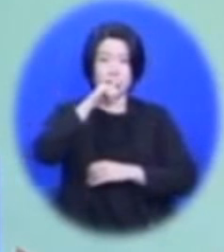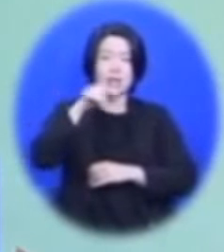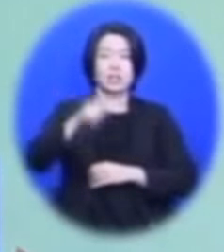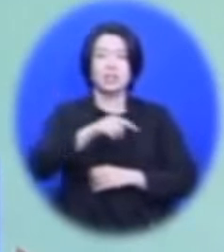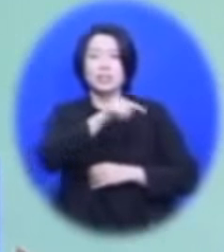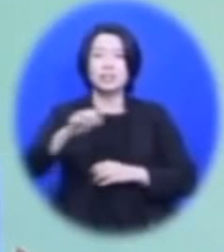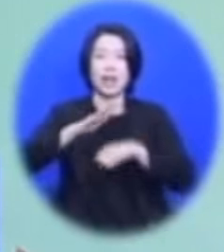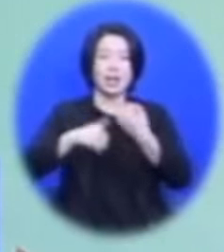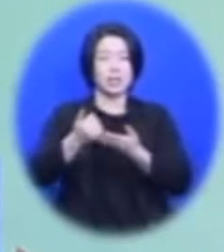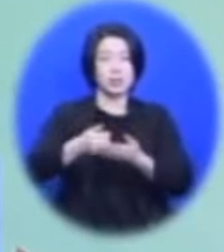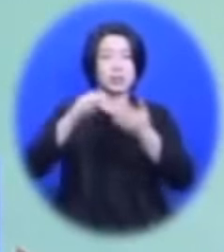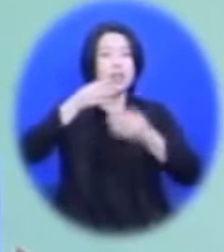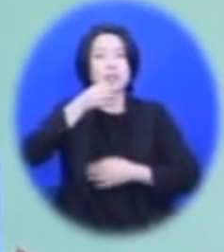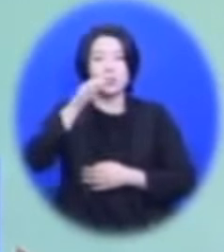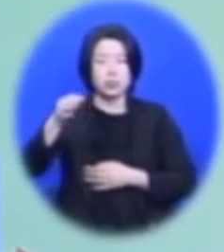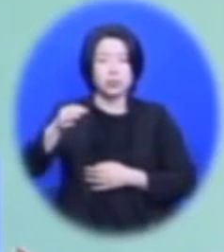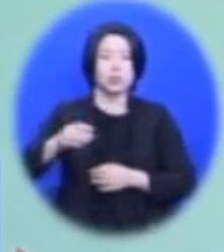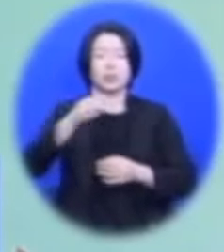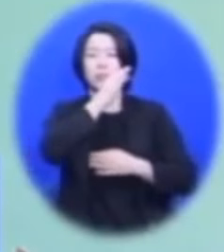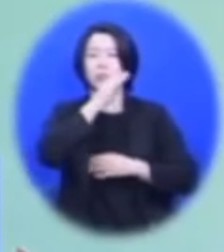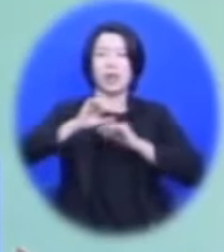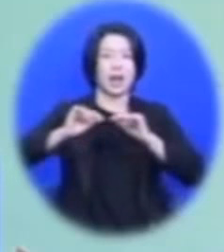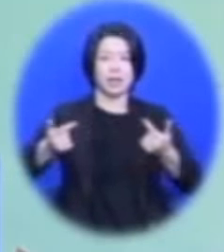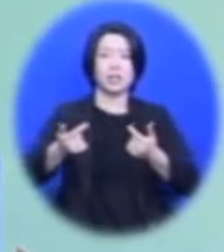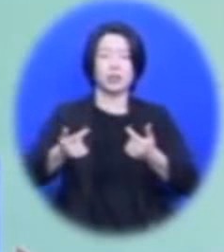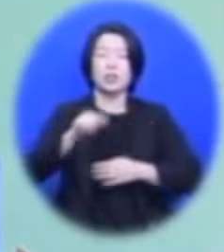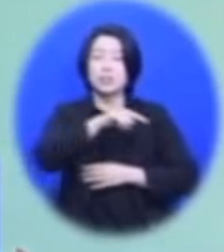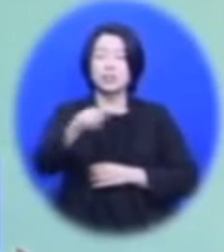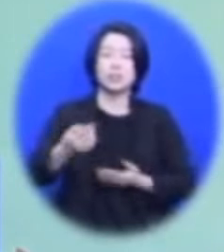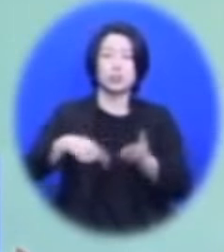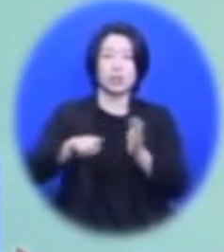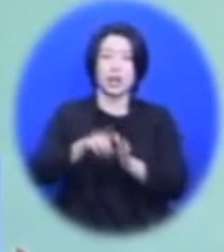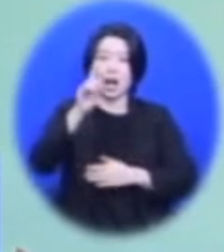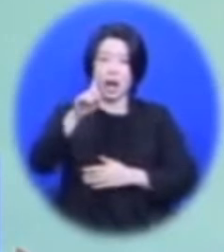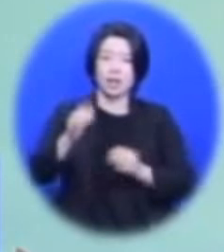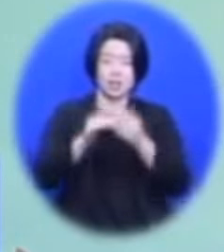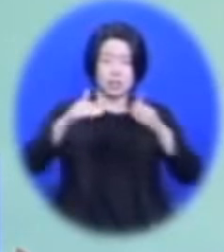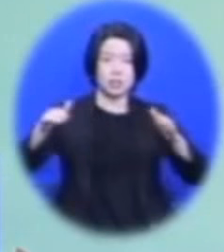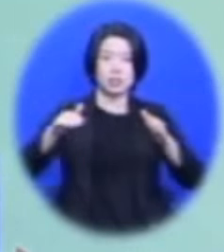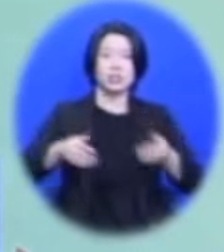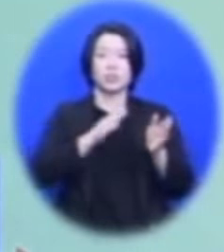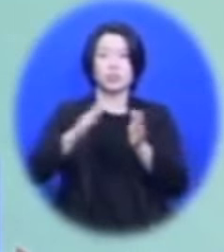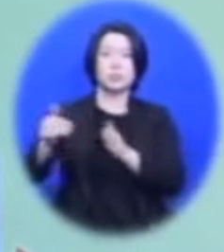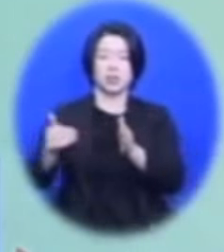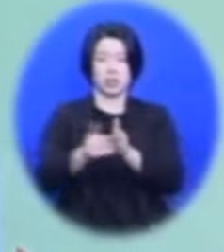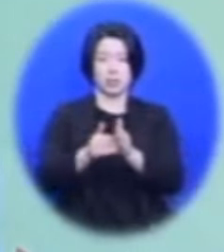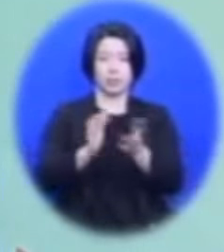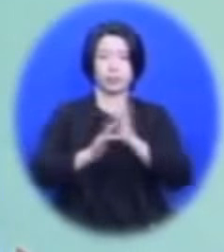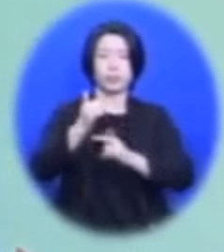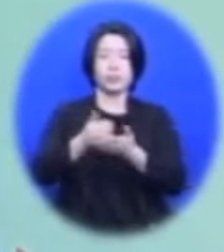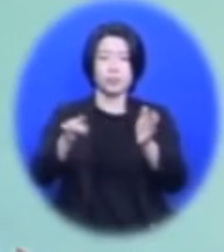하나님이라 일컬음 받으심을 부끄러워 아니하시고 그들을 위하여 한 성을 예비하셨느니라. 예수를